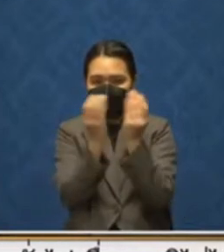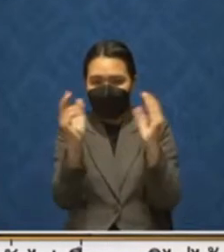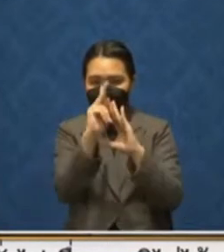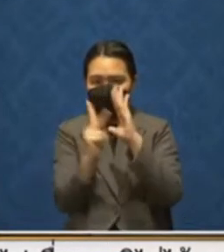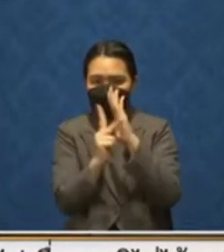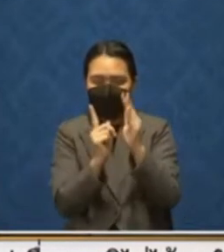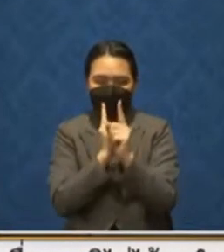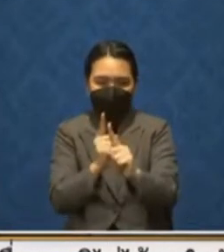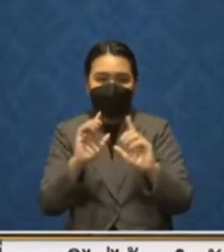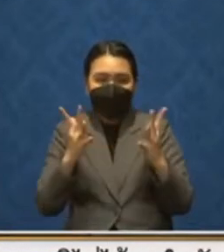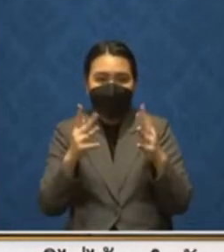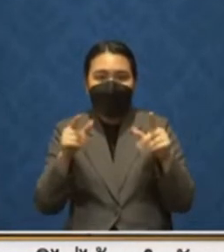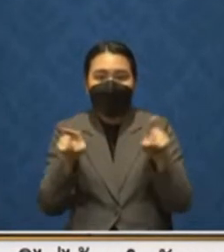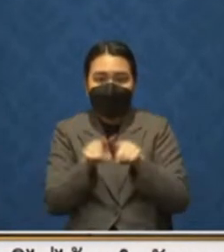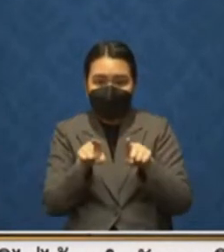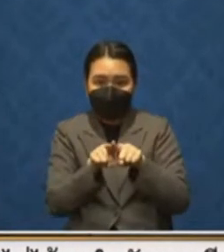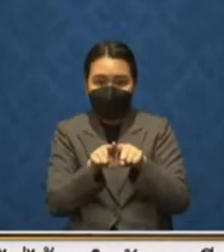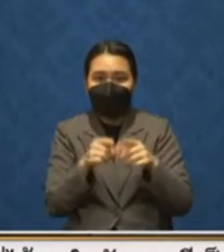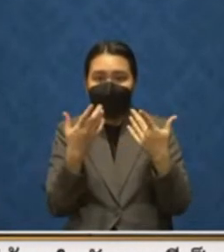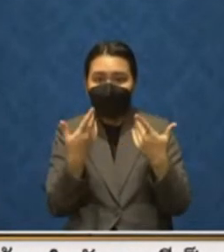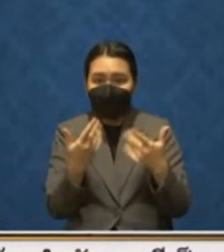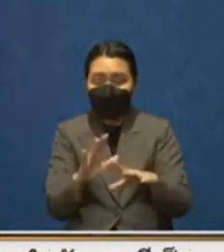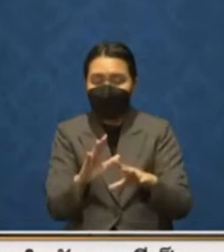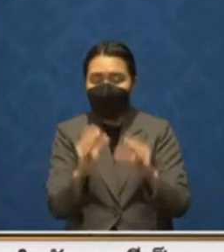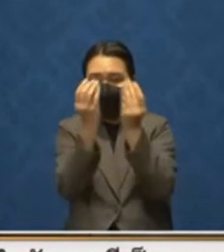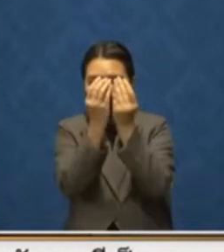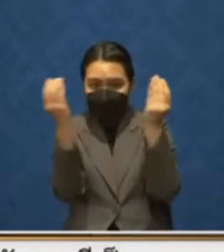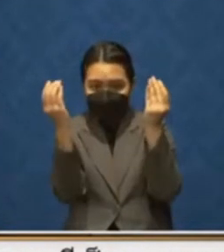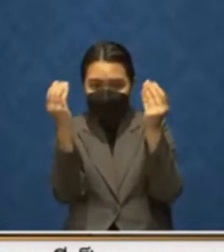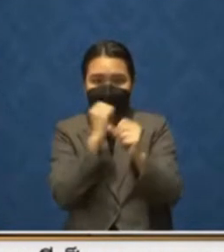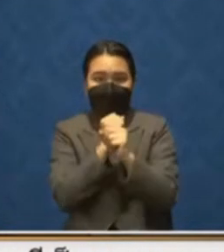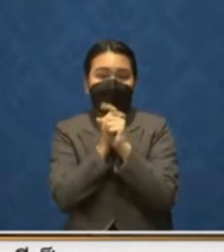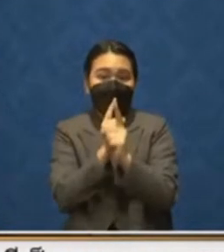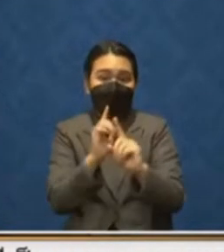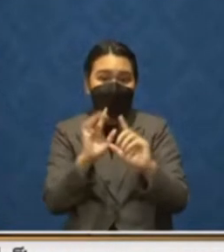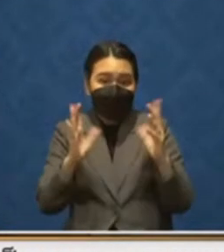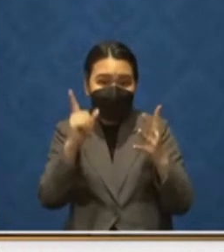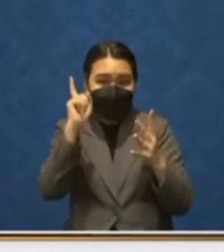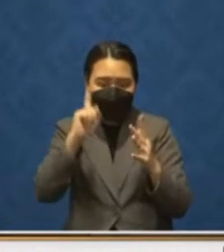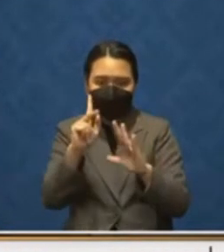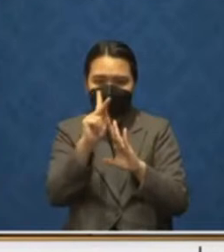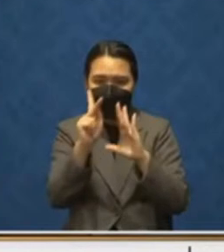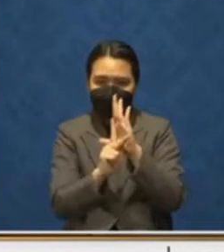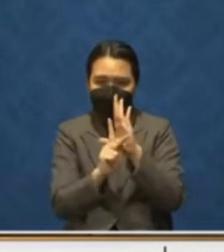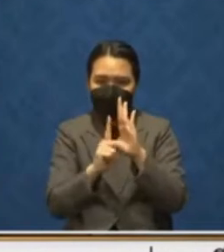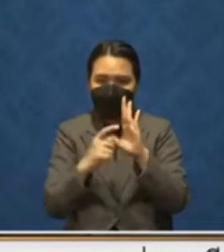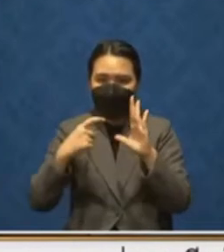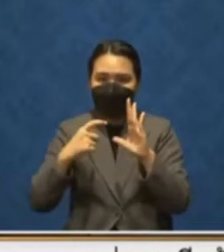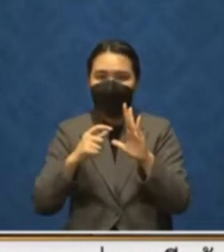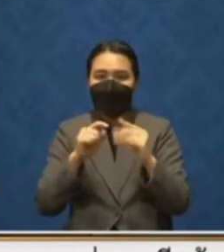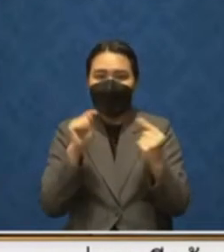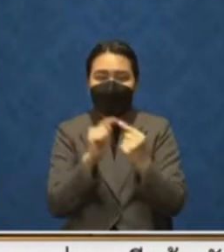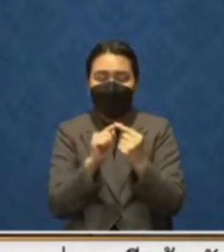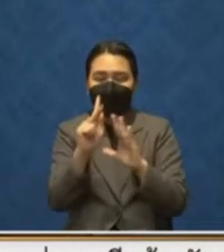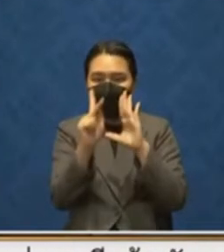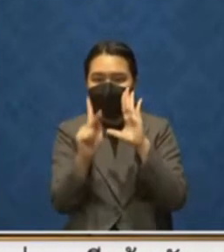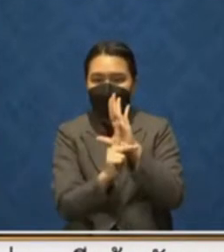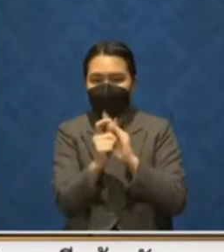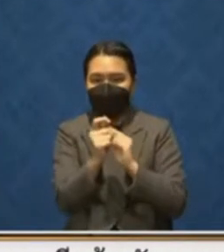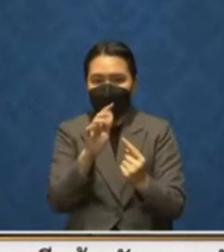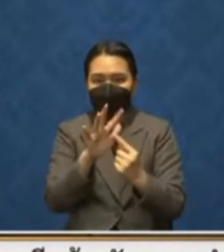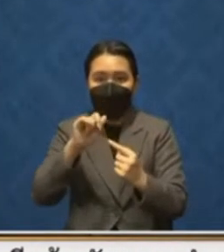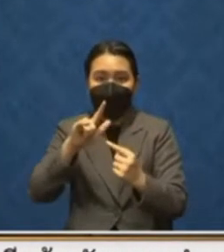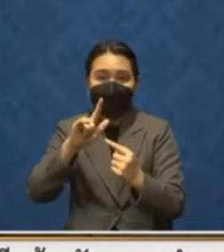เมื่อฝ่าฝืนและจำนวนก็ต้องมีการดำเนินคดียากับคุณประยุทธ์และผู้เกี่ยวข้องทุกคนนะครับ